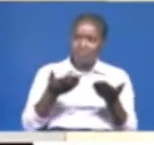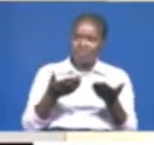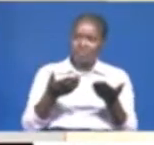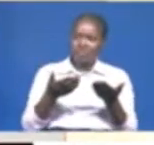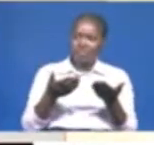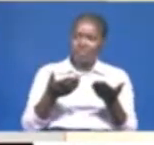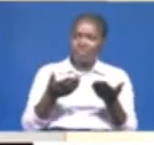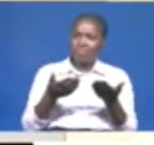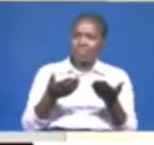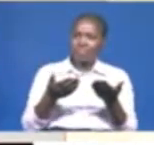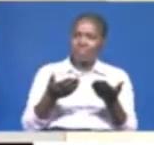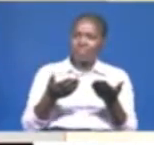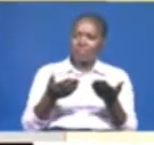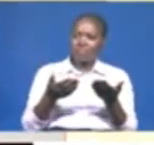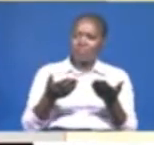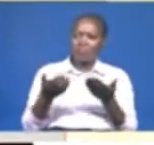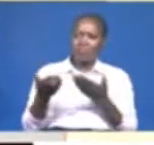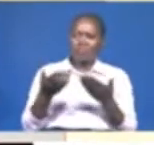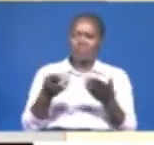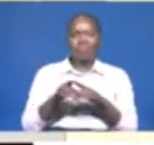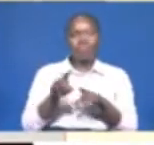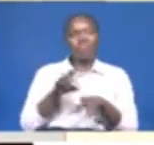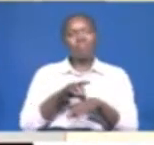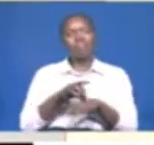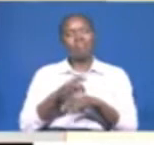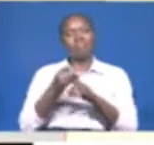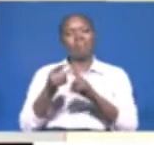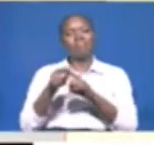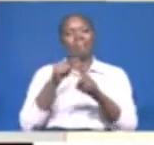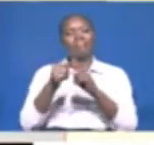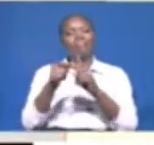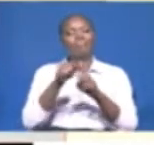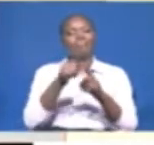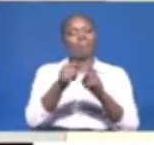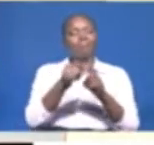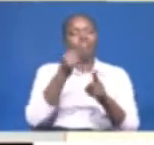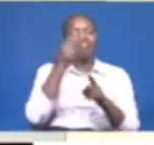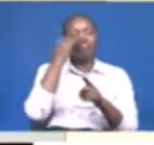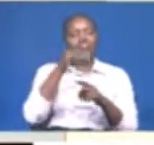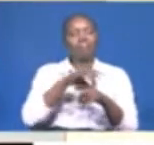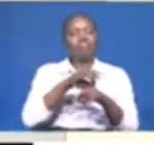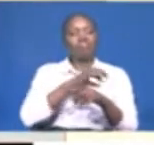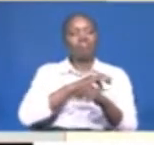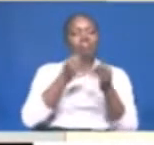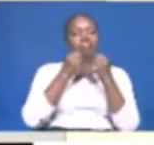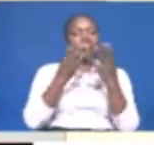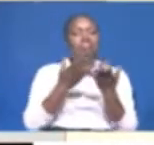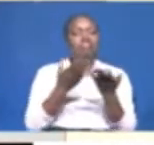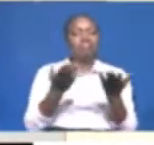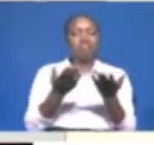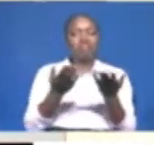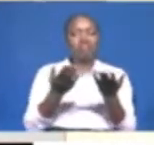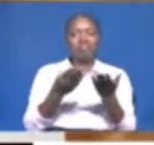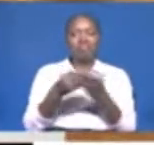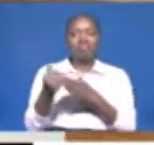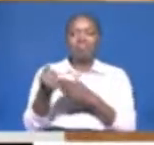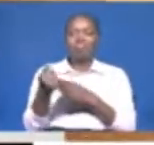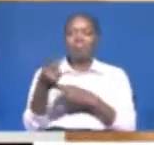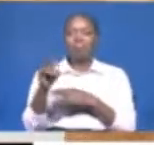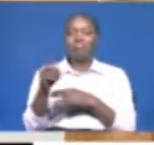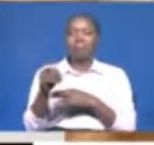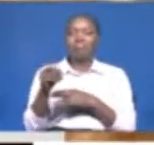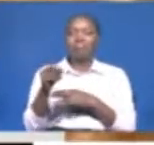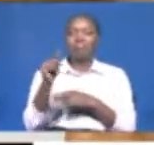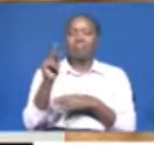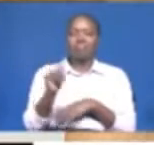inakuwa unaleta tu kama ngozi umeleta kichinjio, ajili hiyo ngozi manyaya haina faida. Inauza shilingi 20 kwa kilo. Though